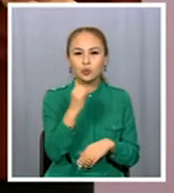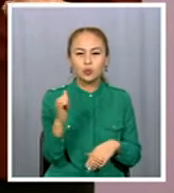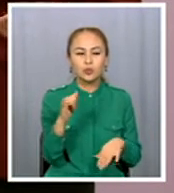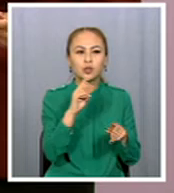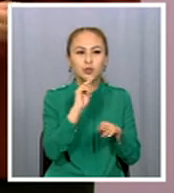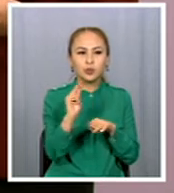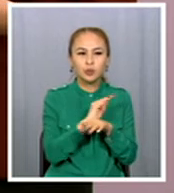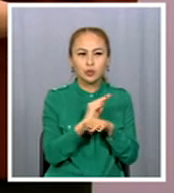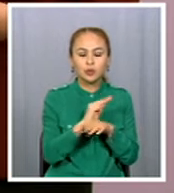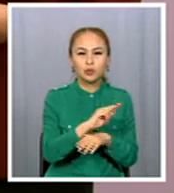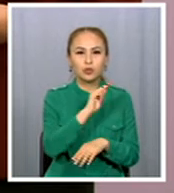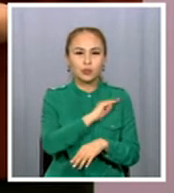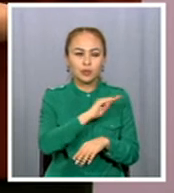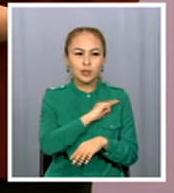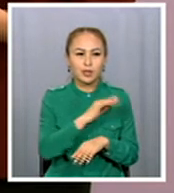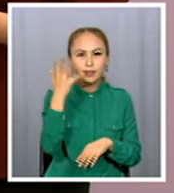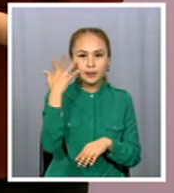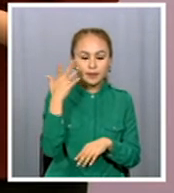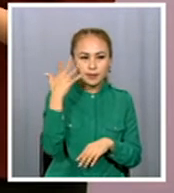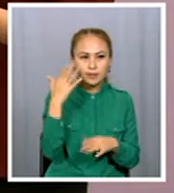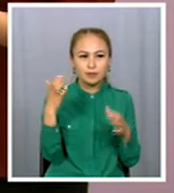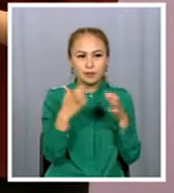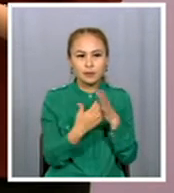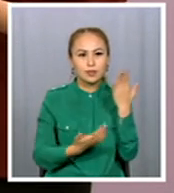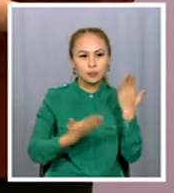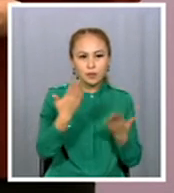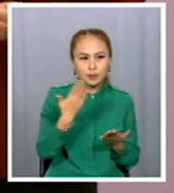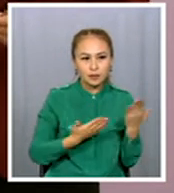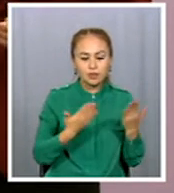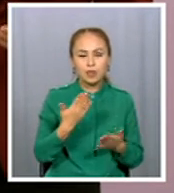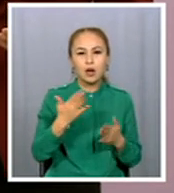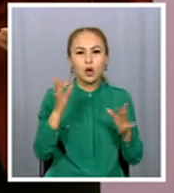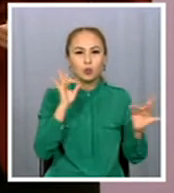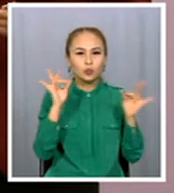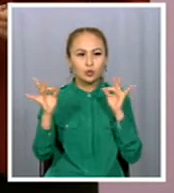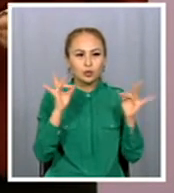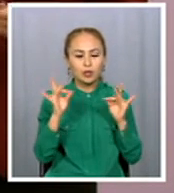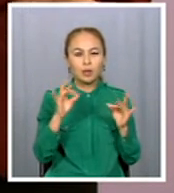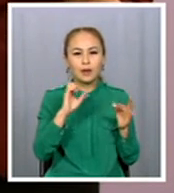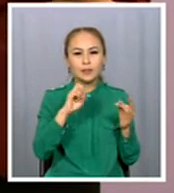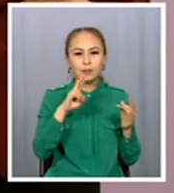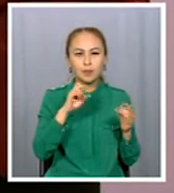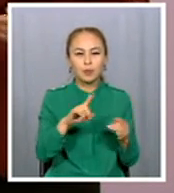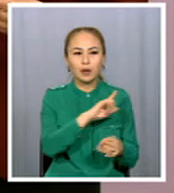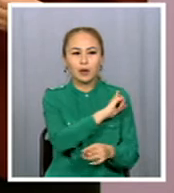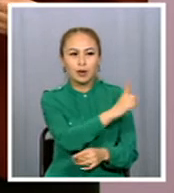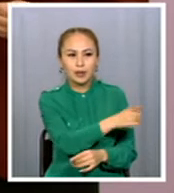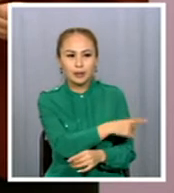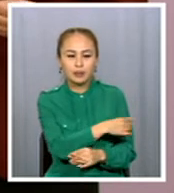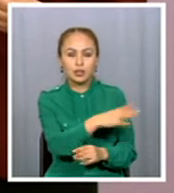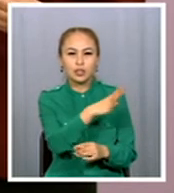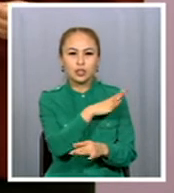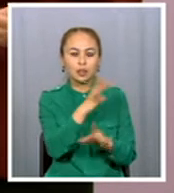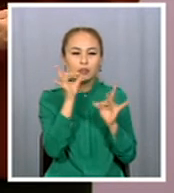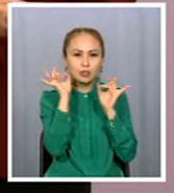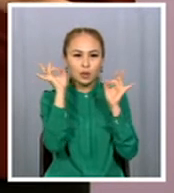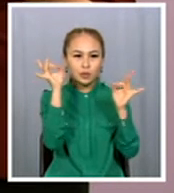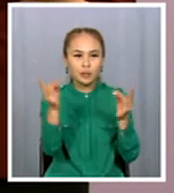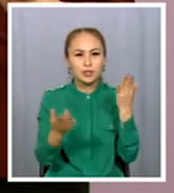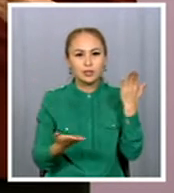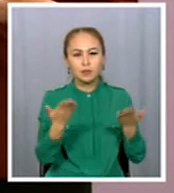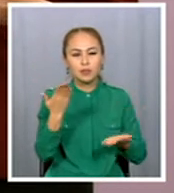жөндеу жұмыстары кезінде, немесе музыкалық аспаптардан қатты шыққан дауыстан, және